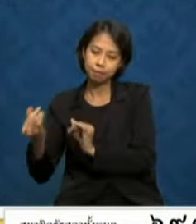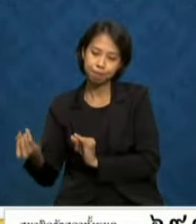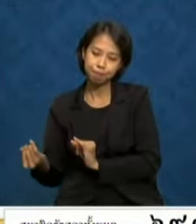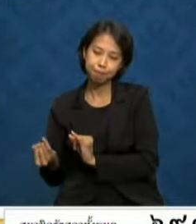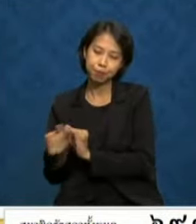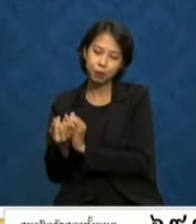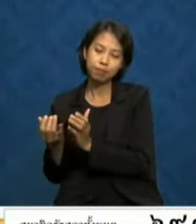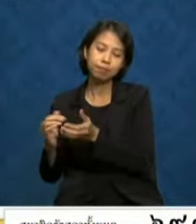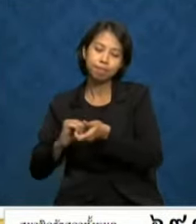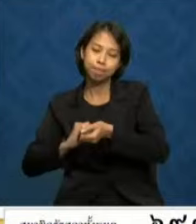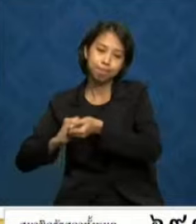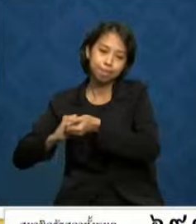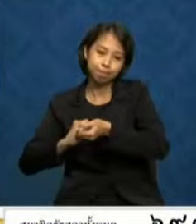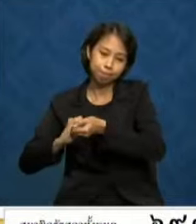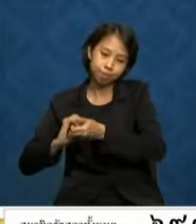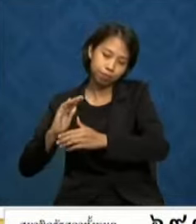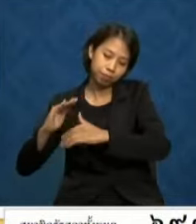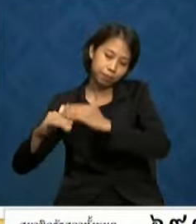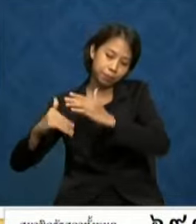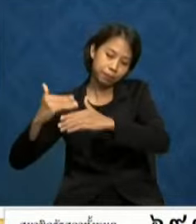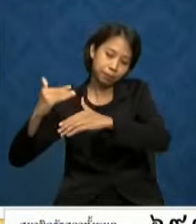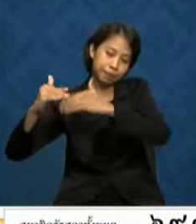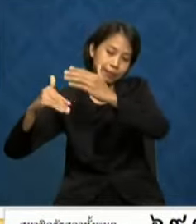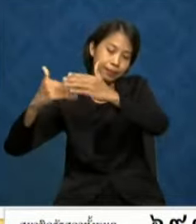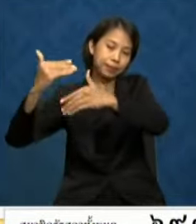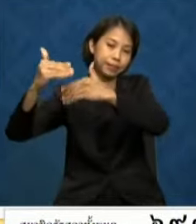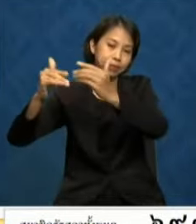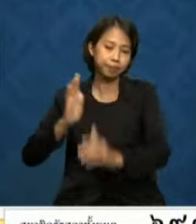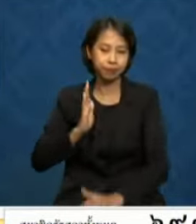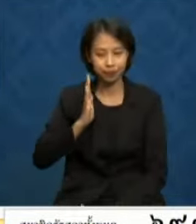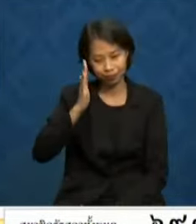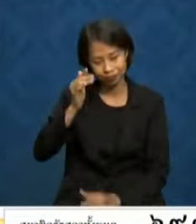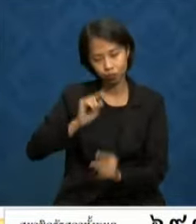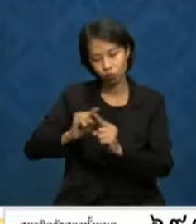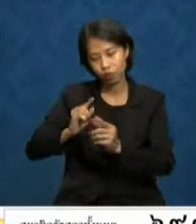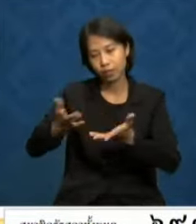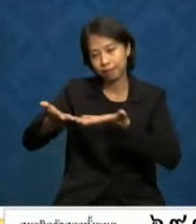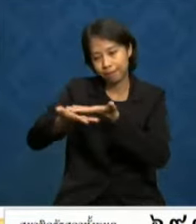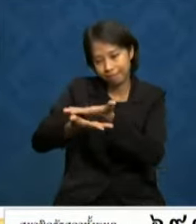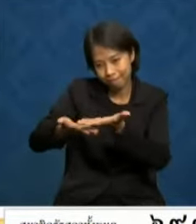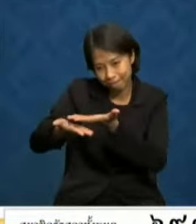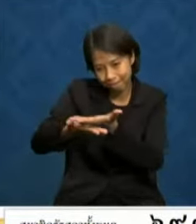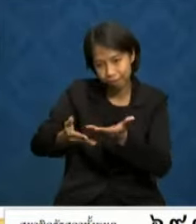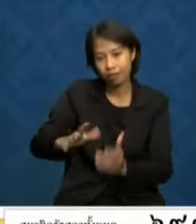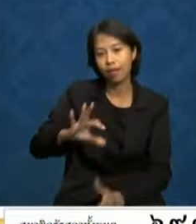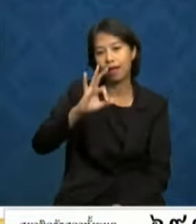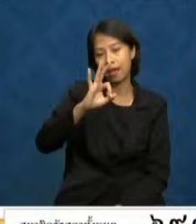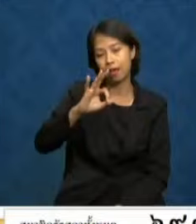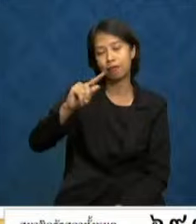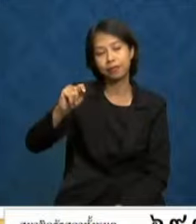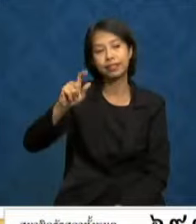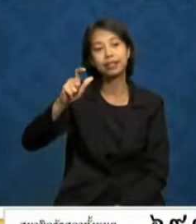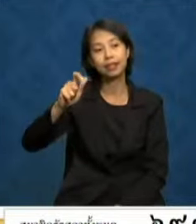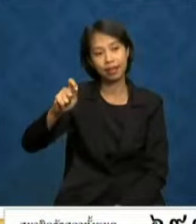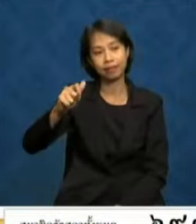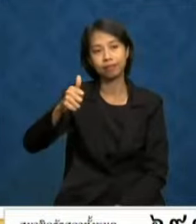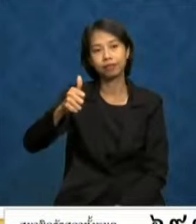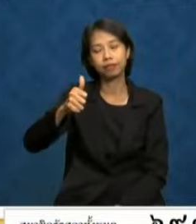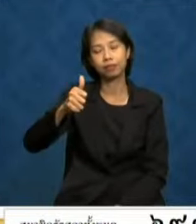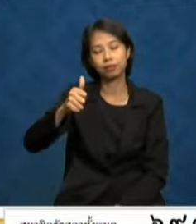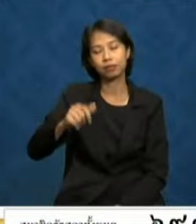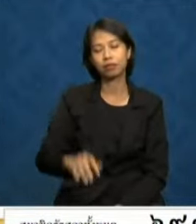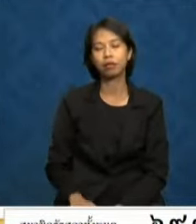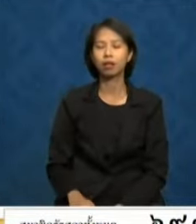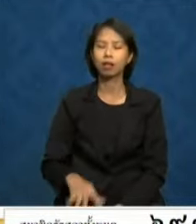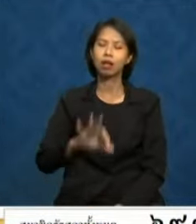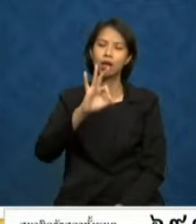าม PCA ก็เป็นจุดเริ่มต้นที่จะปูทางไปสู่การเจรจา FTA ในอนาคตนะครับ FTA